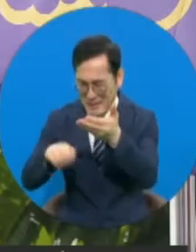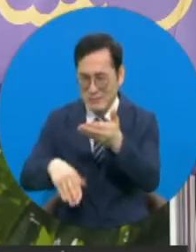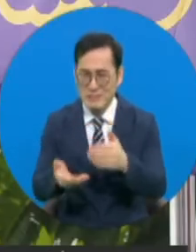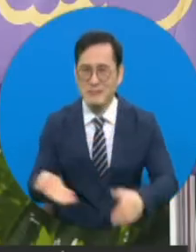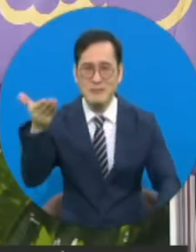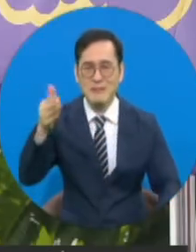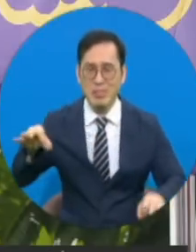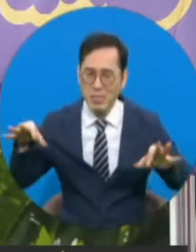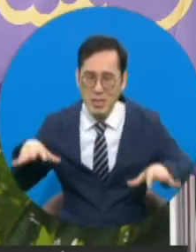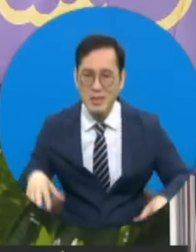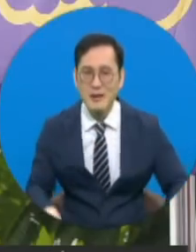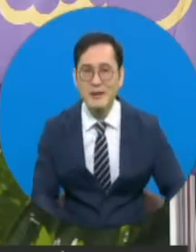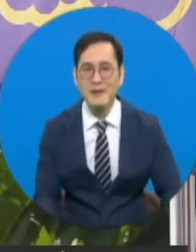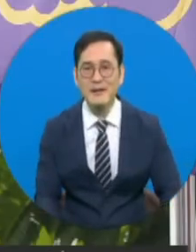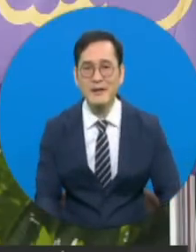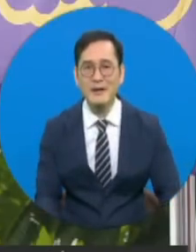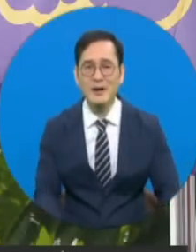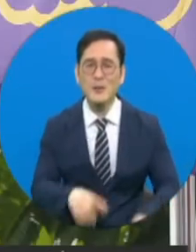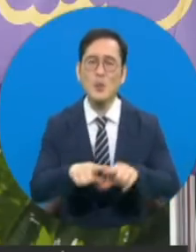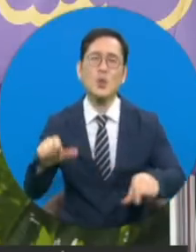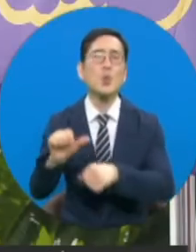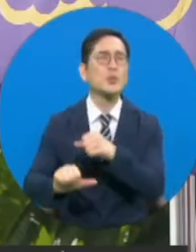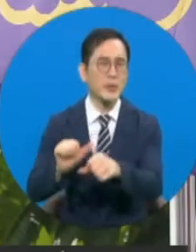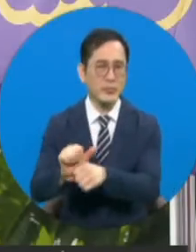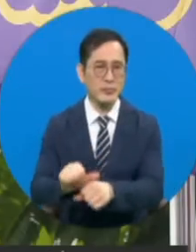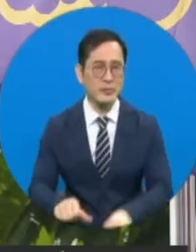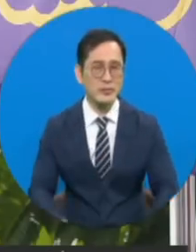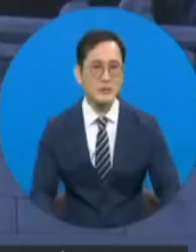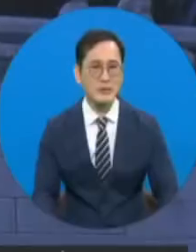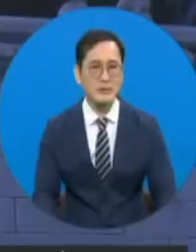승진을 했다라는 의혹이 붉어졌습니다